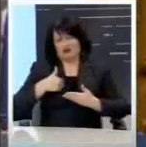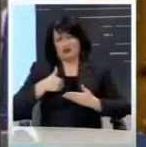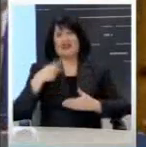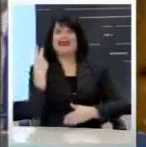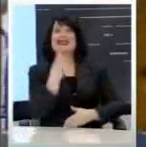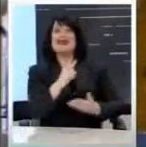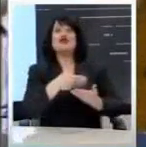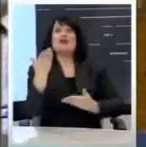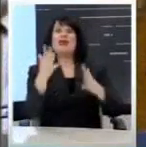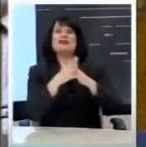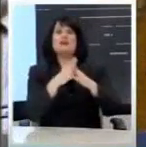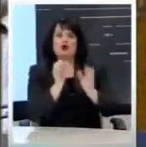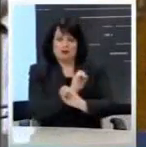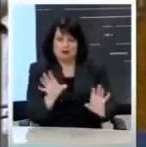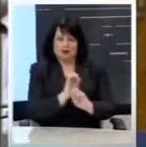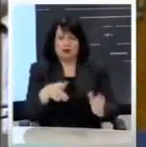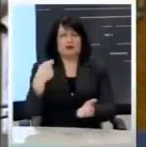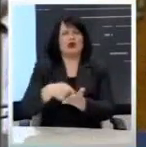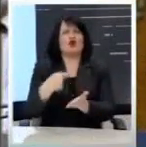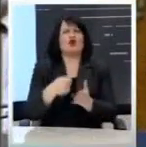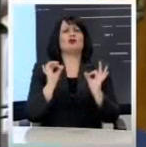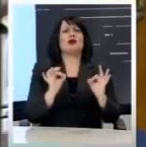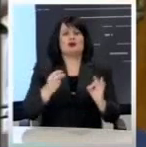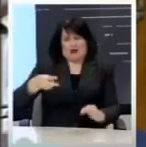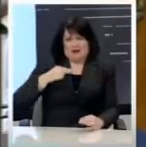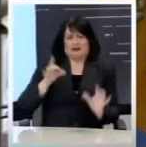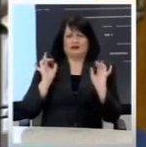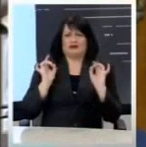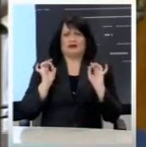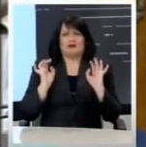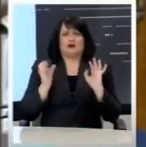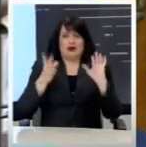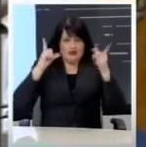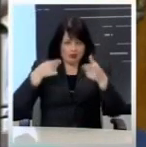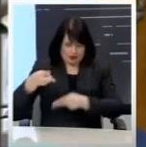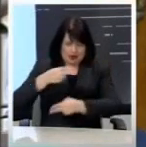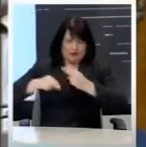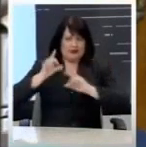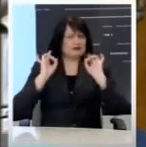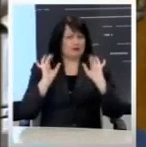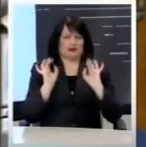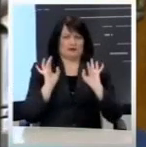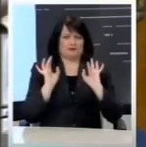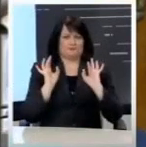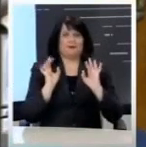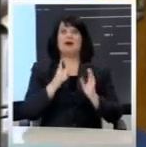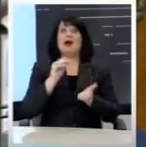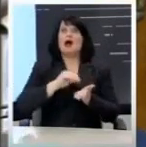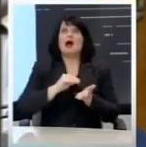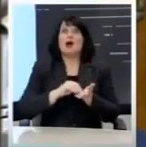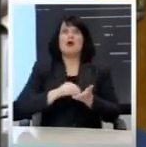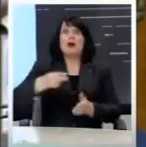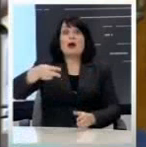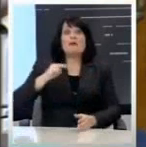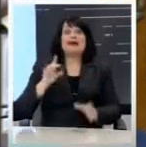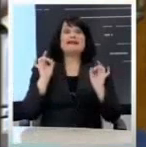στηρίζουν. Πληρωνότανε κανονικά. Απάντηση δεν πήραμε από τη Νέα Δημοκρατία. Όπως επίσης δεν πήραμε απάντηση